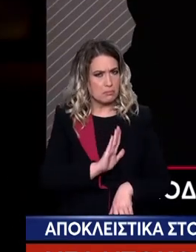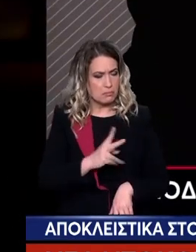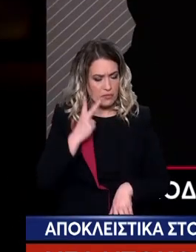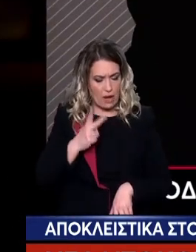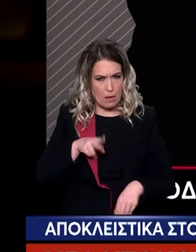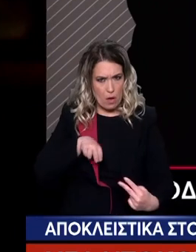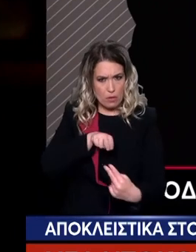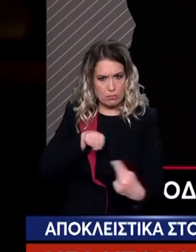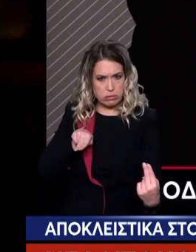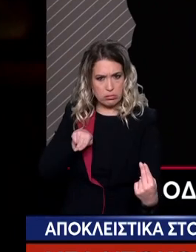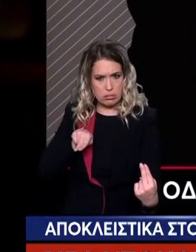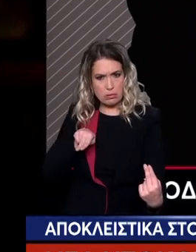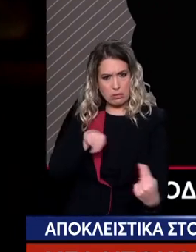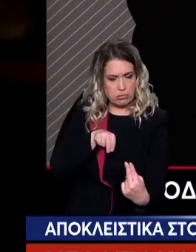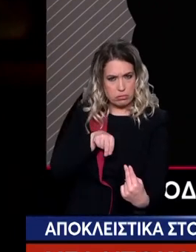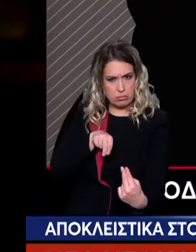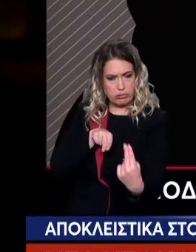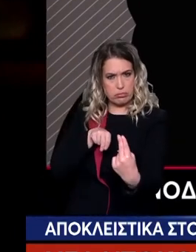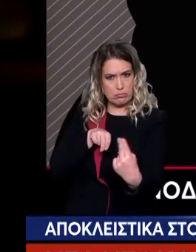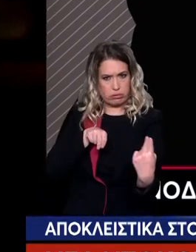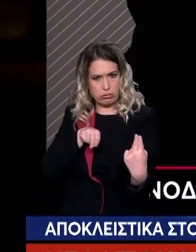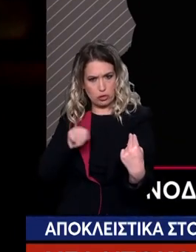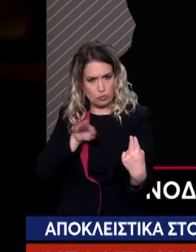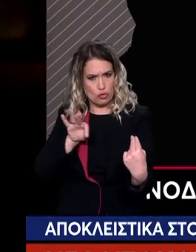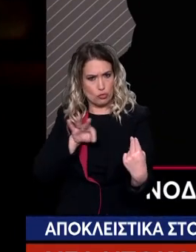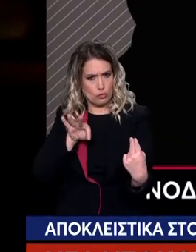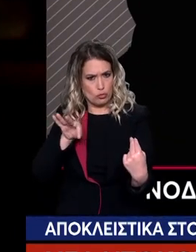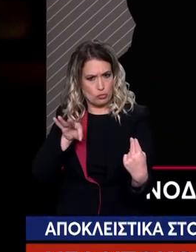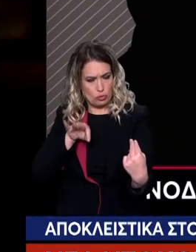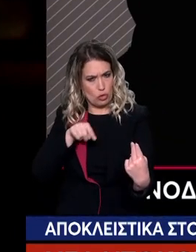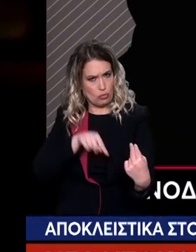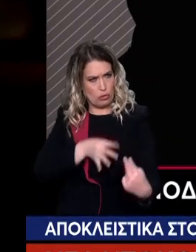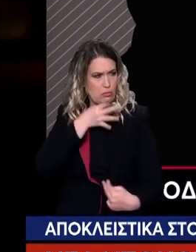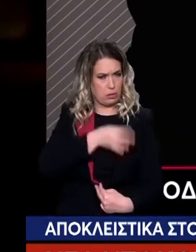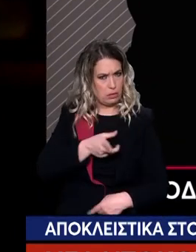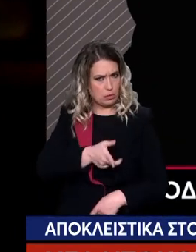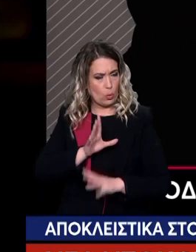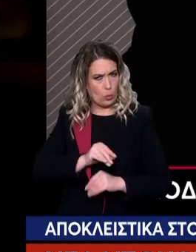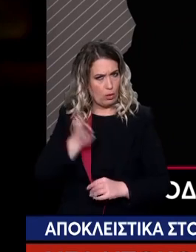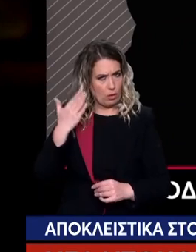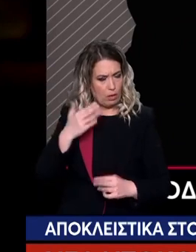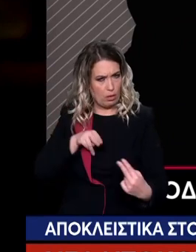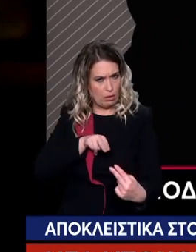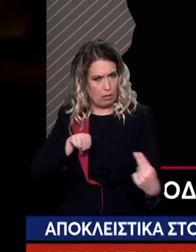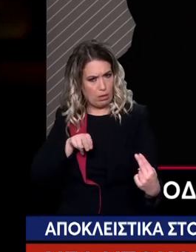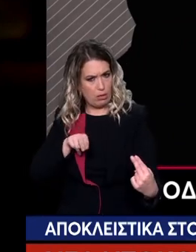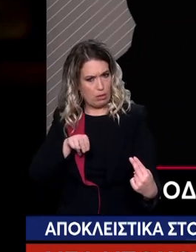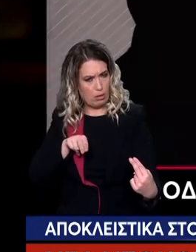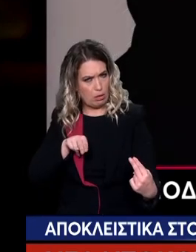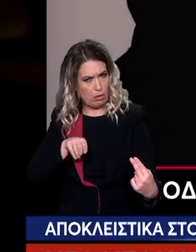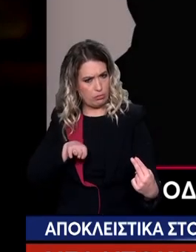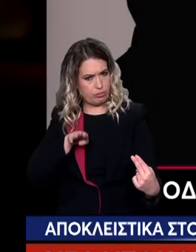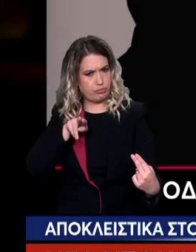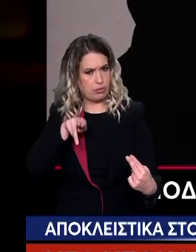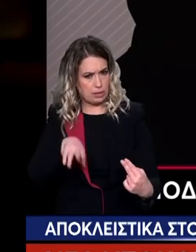κόψει γραμμή έχουμε κόψει έτσι την άνοδο και πάμε σε έχω μπορείς να πας για τον παλιό